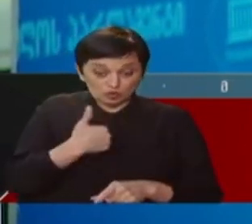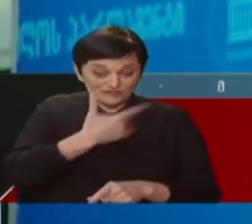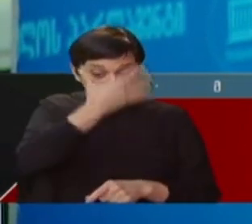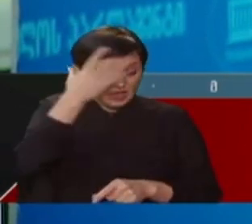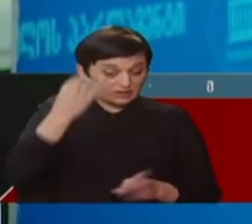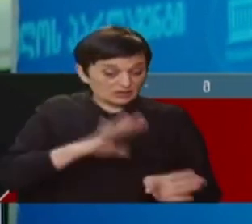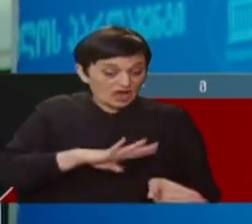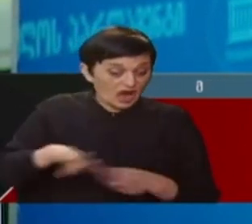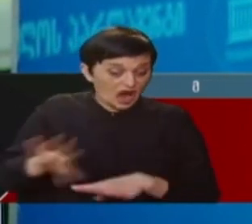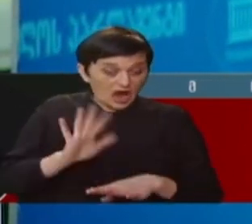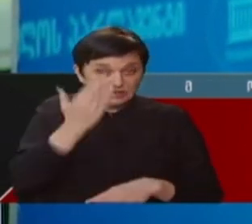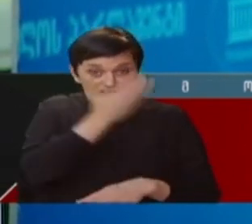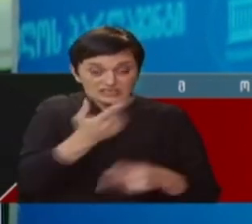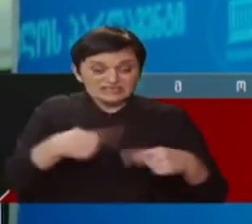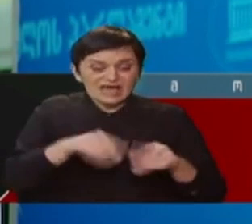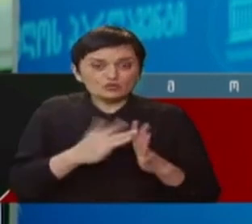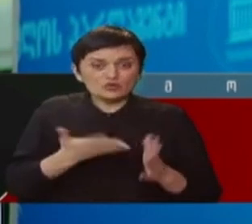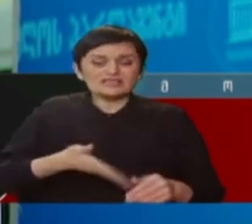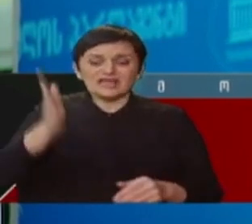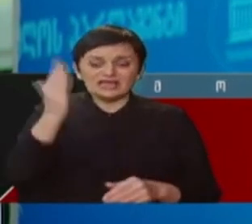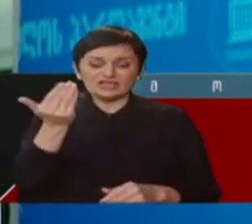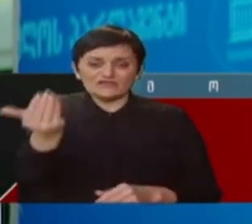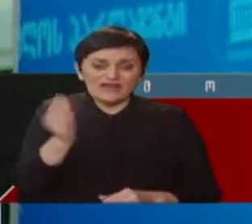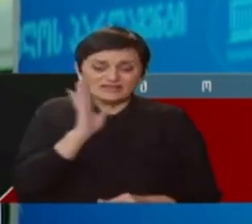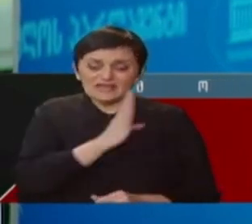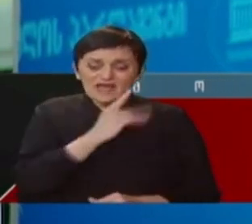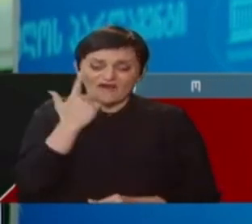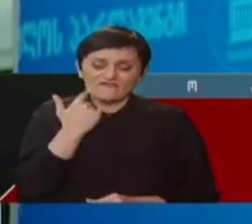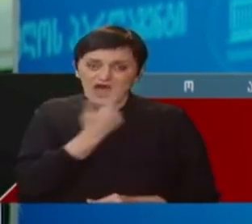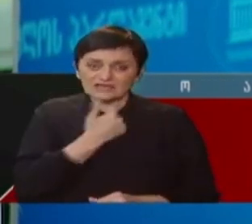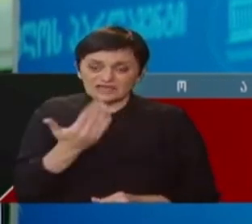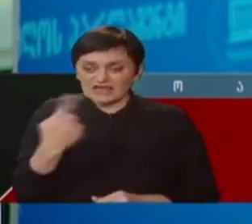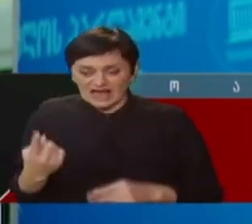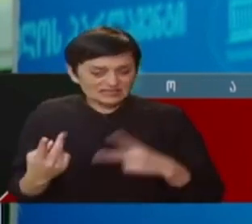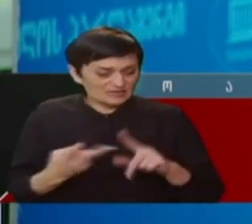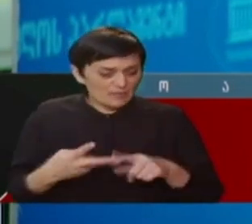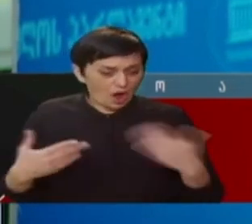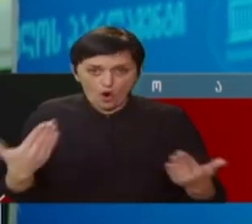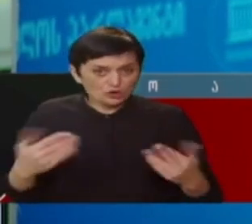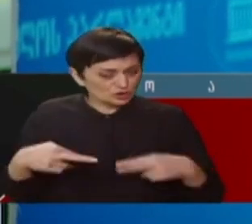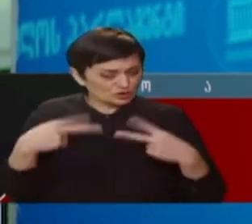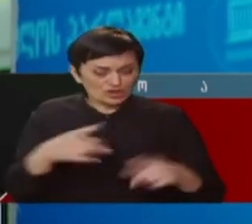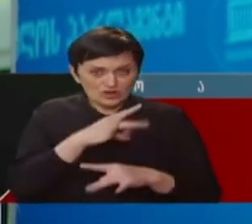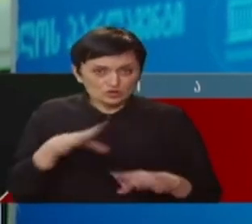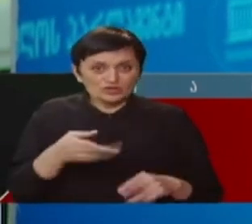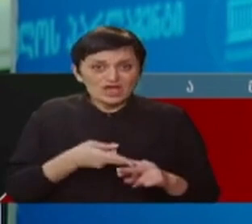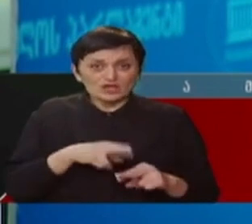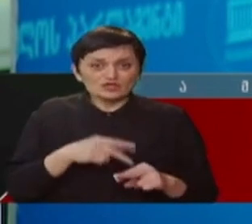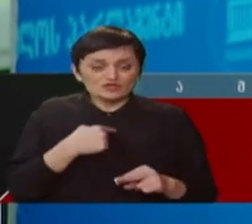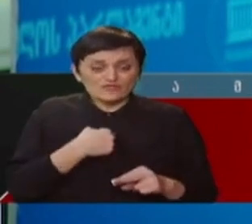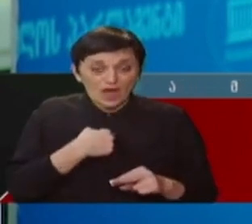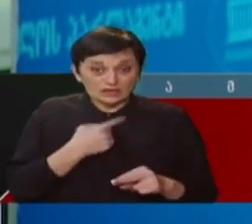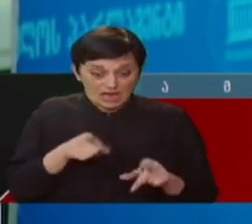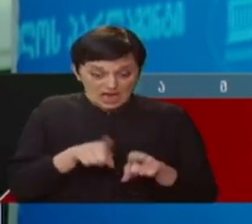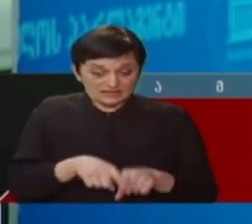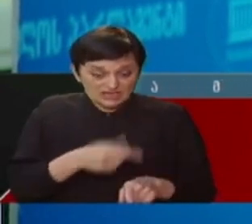ანუ საზოგადოებრივი მოთხოვნა თუ არ დადგარო, წადი თქვენ დედაცვატირი ერთისას და მეორისას, მანამდე არაფერი არ შეიცვლება. და არც ვართ მე მგონი ღირსი რომ შეიცვალოს, იმიტომ რომ თუ ეს